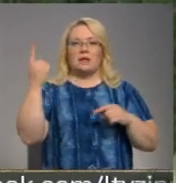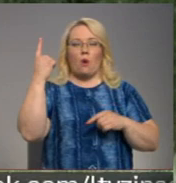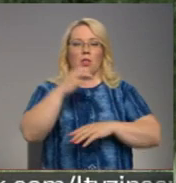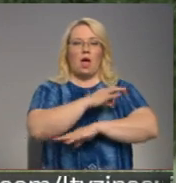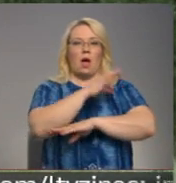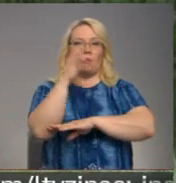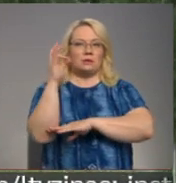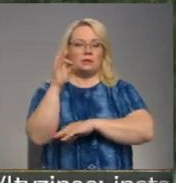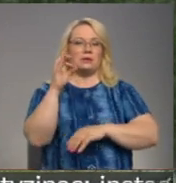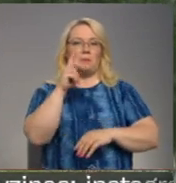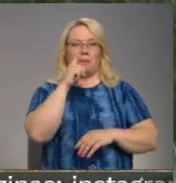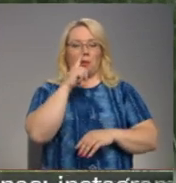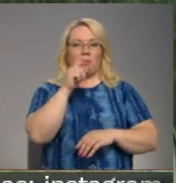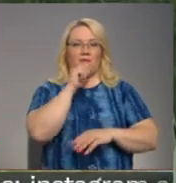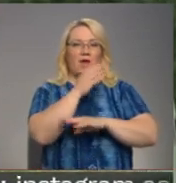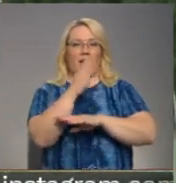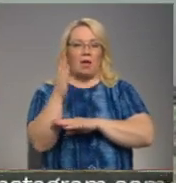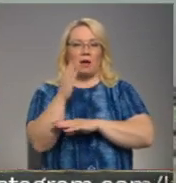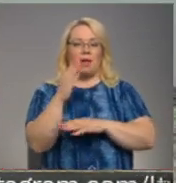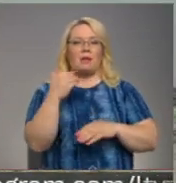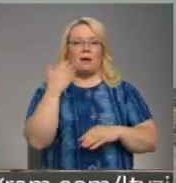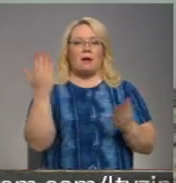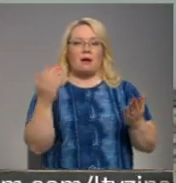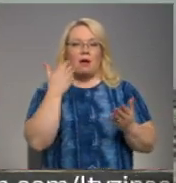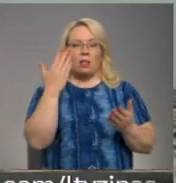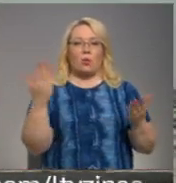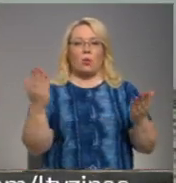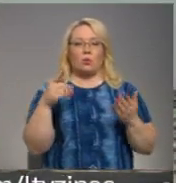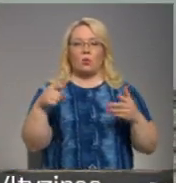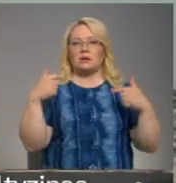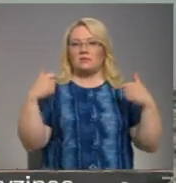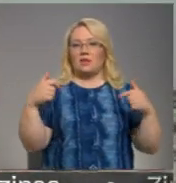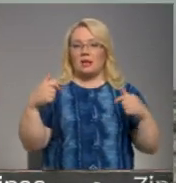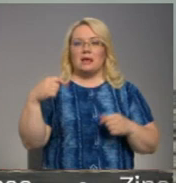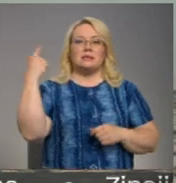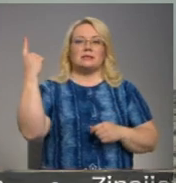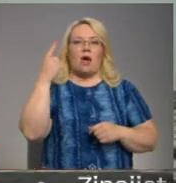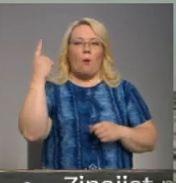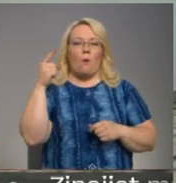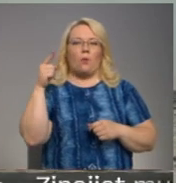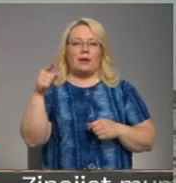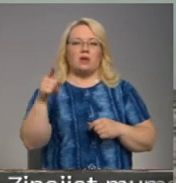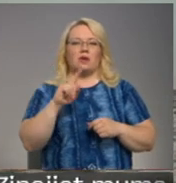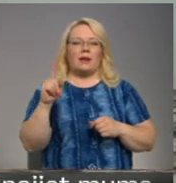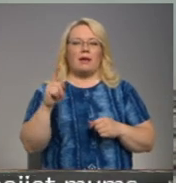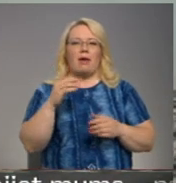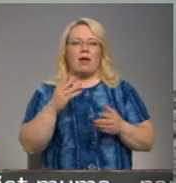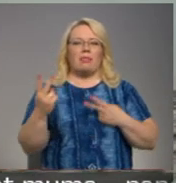minūte vēlāk. Tomēr, lai kad un kur to svinētu, vasaras saulgriež ir enerģetiski spēcīgs